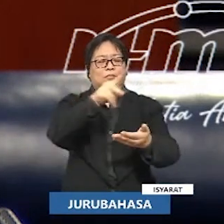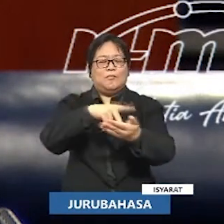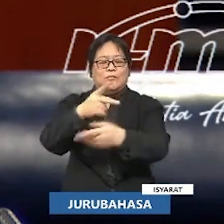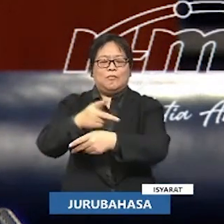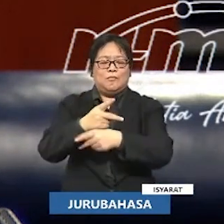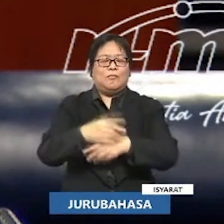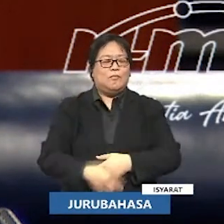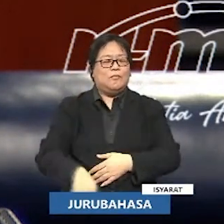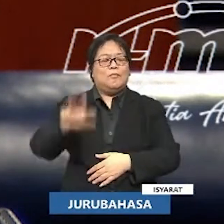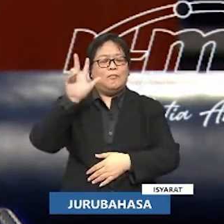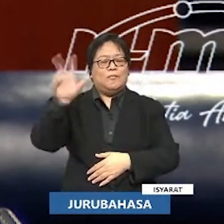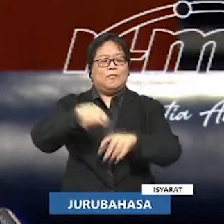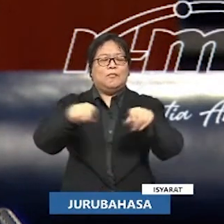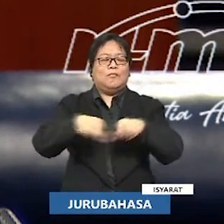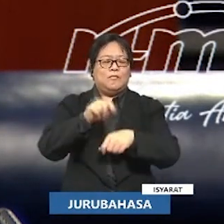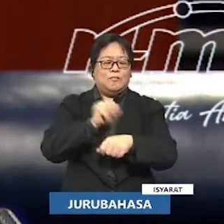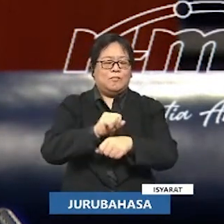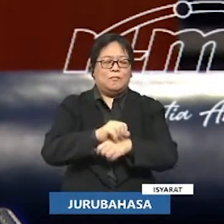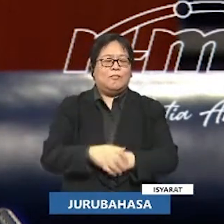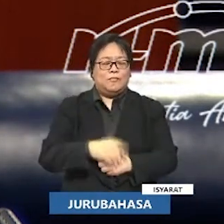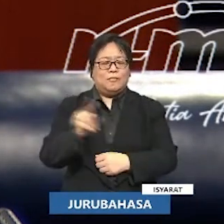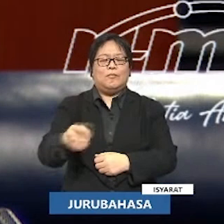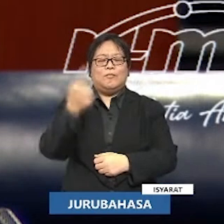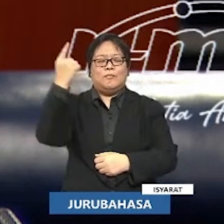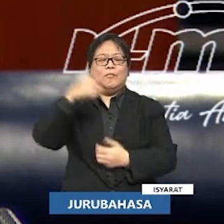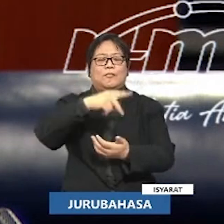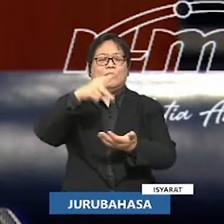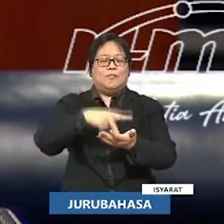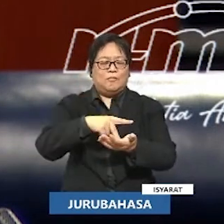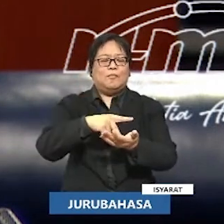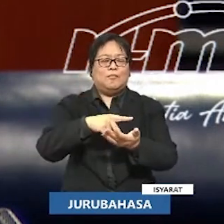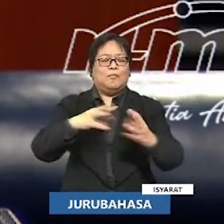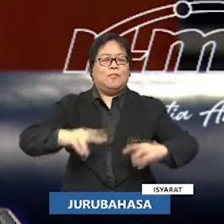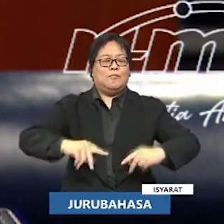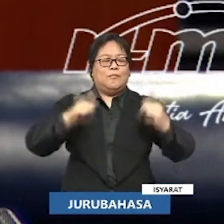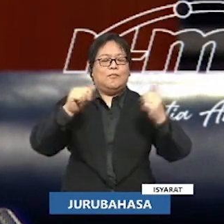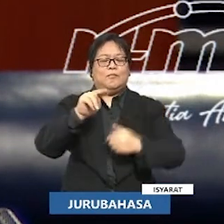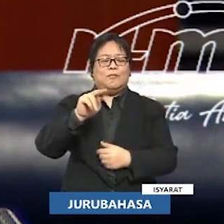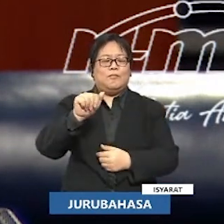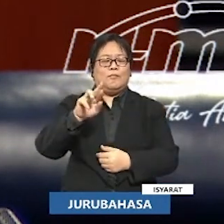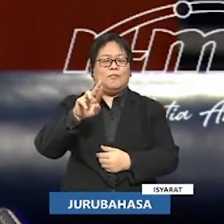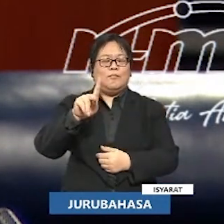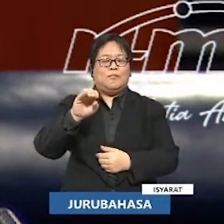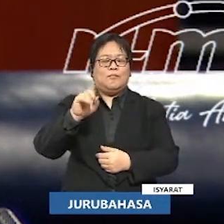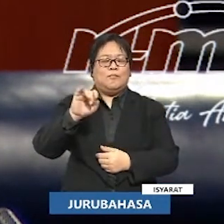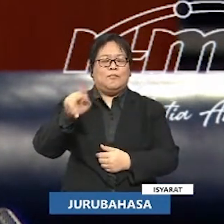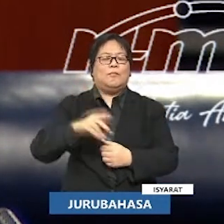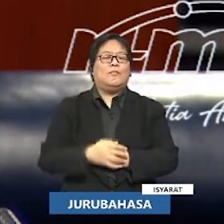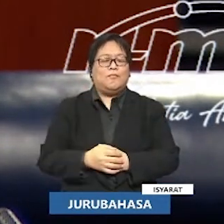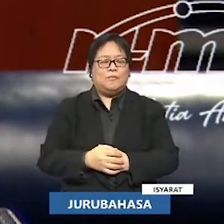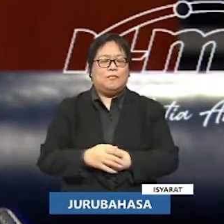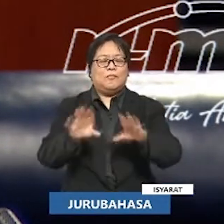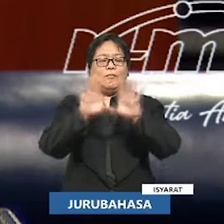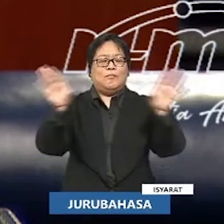jagaan, 3 kluster berlaku di tempat kerja dan 1 kluster berlaku di pusat pemulihan penagihan narkotik. Secara kumulatif bagi tempoh yang sama